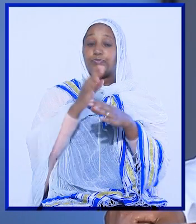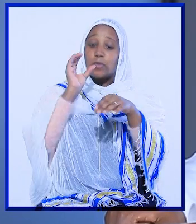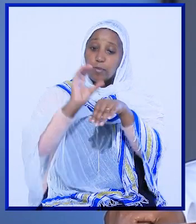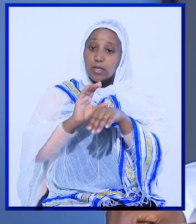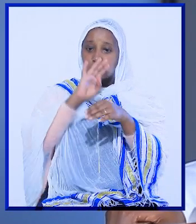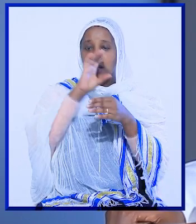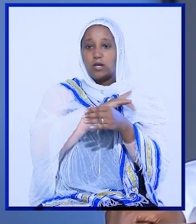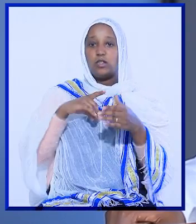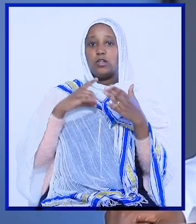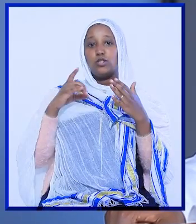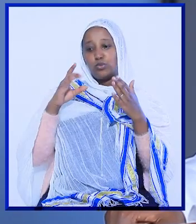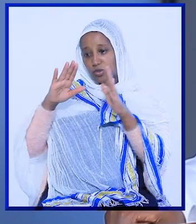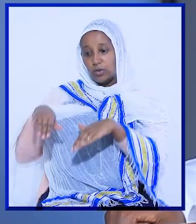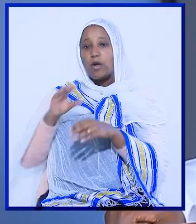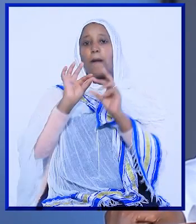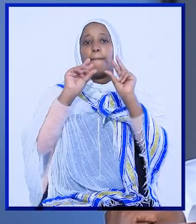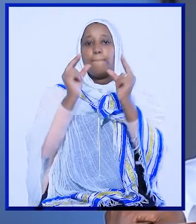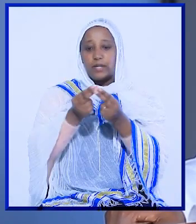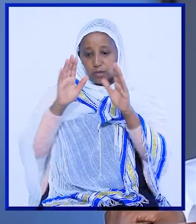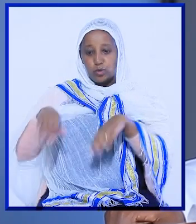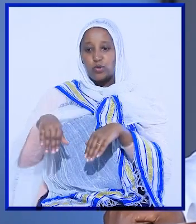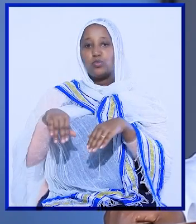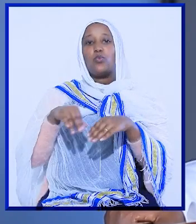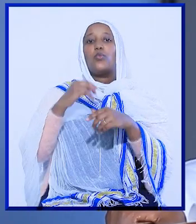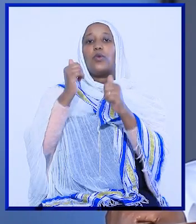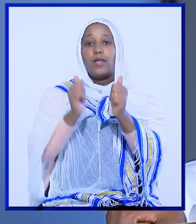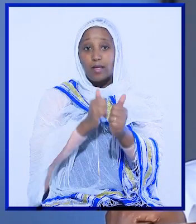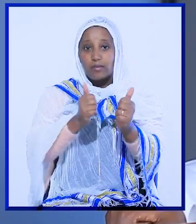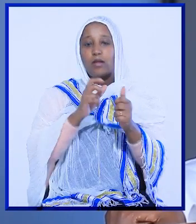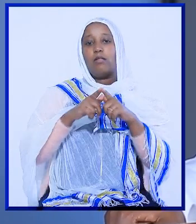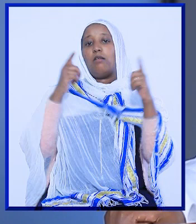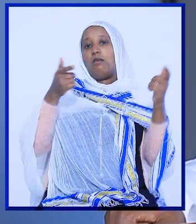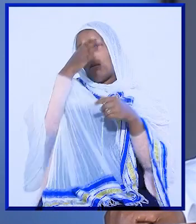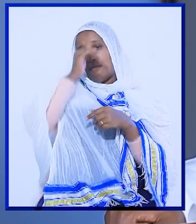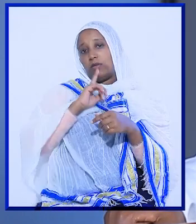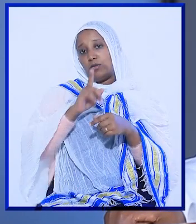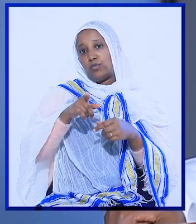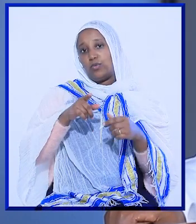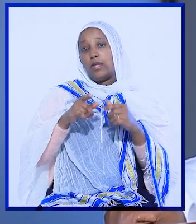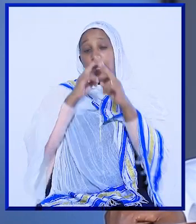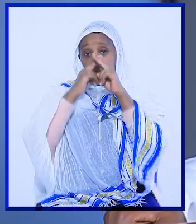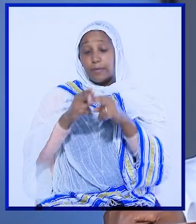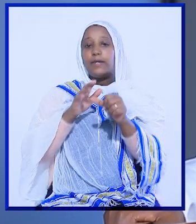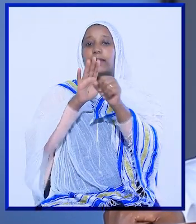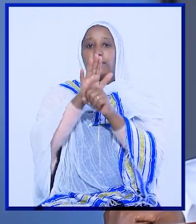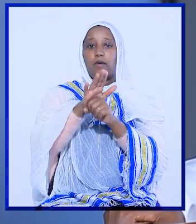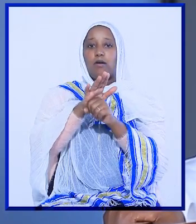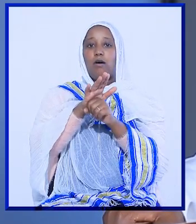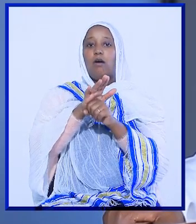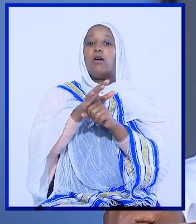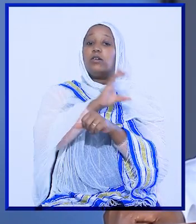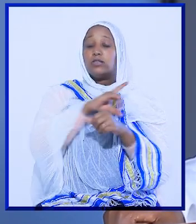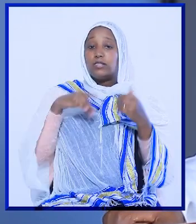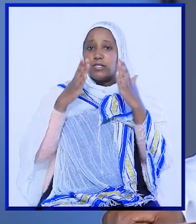ለቤተ ክርስቲያንና ለክርስቶስ የተወ ቤተሰቦቹን ትቶ ንቆ የተከተለ ታላቅ አባት ነው። ለክብር እንደመጣ ከተወው ዓለም የተሻለ ክብር